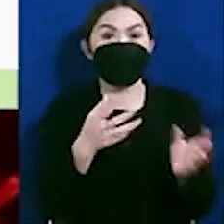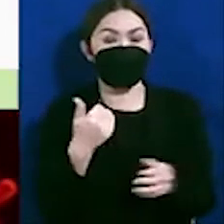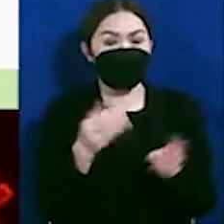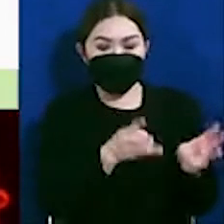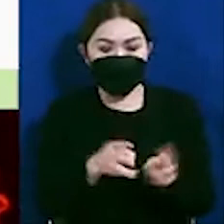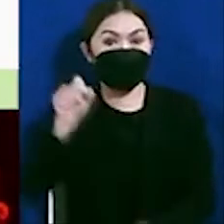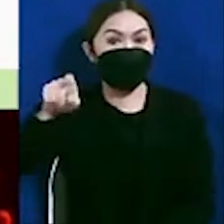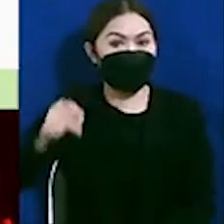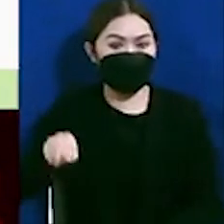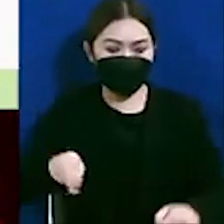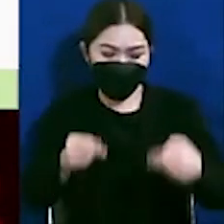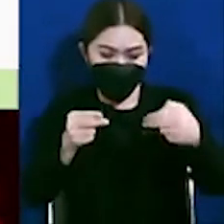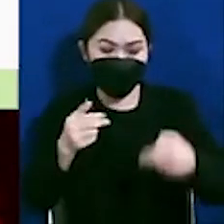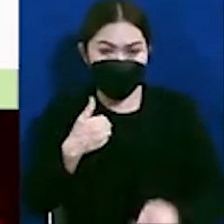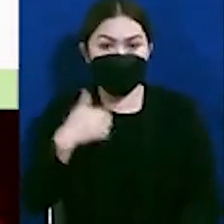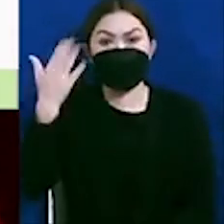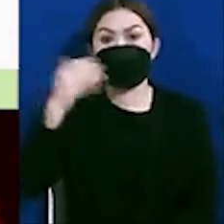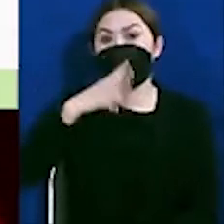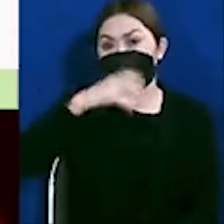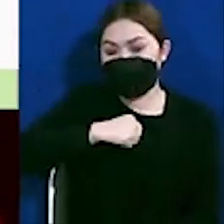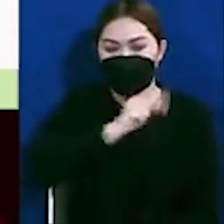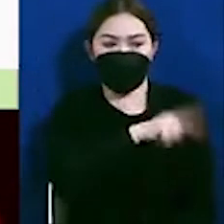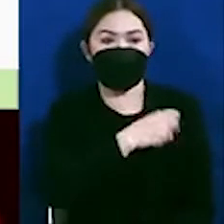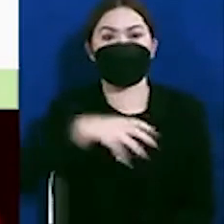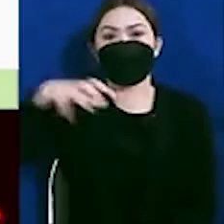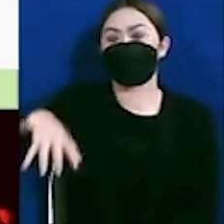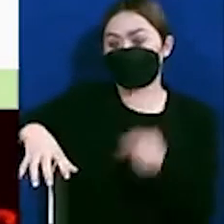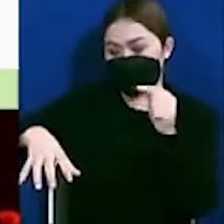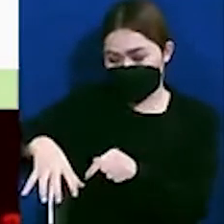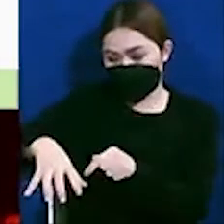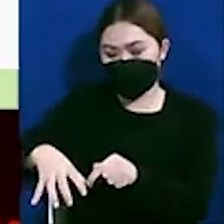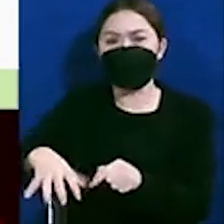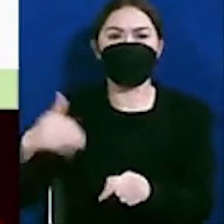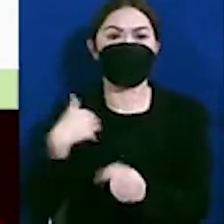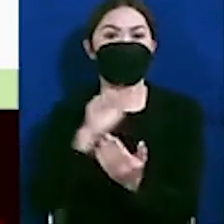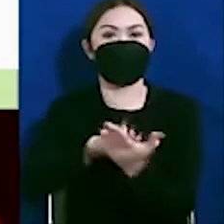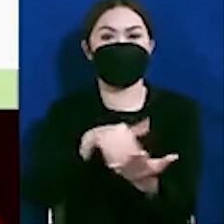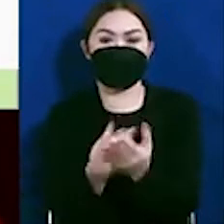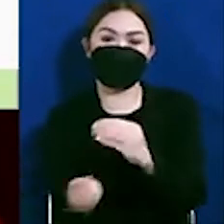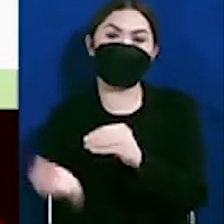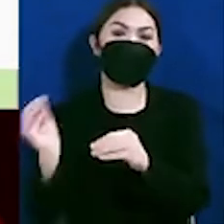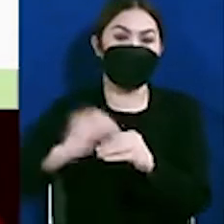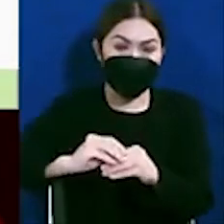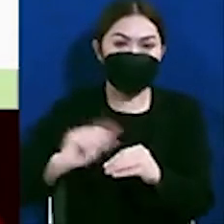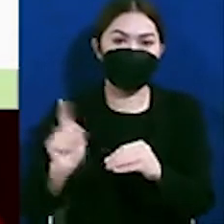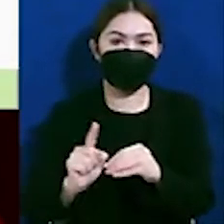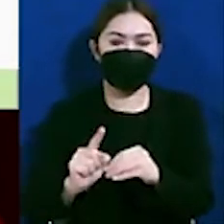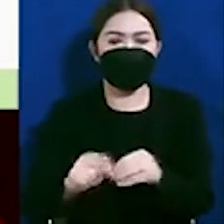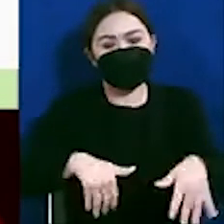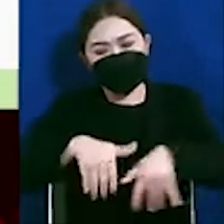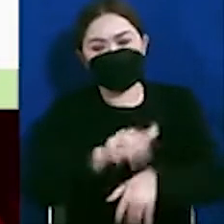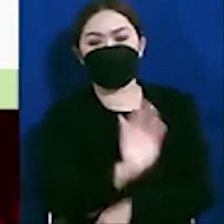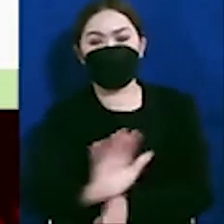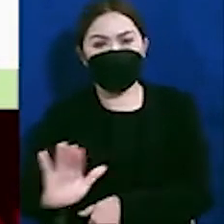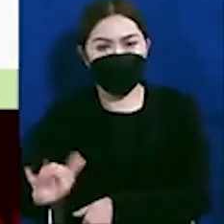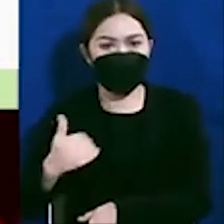ฉุกเฉินสถานพยาบาลเดิมที่เราใช้คำว่าเป็นโรงพยาบาลนะครับแต่ตอนนี้กำลังมีแผนขยายไปยังคลินิกชุมชนอบ